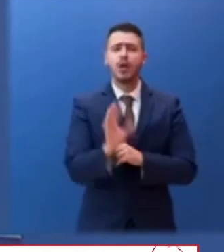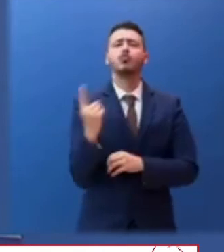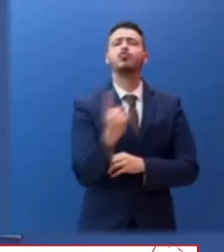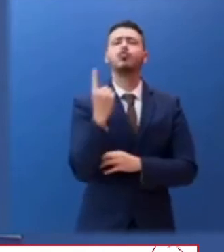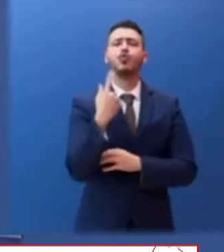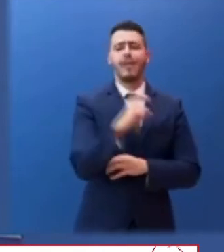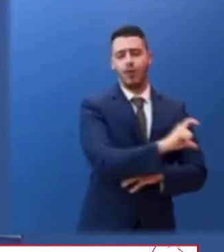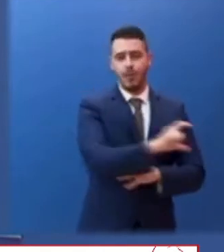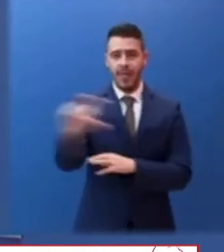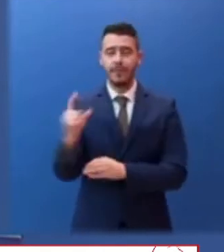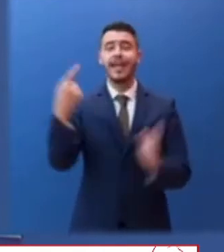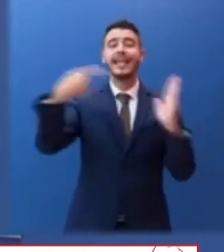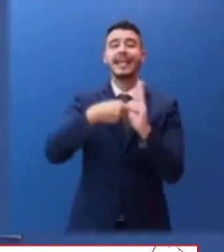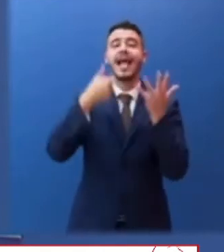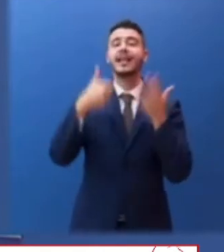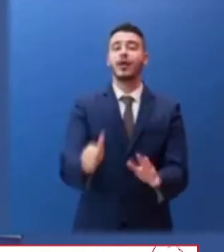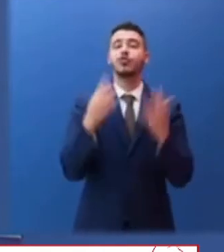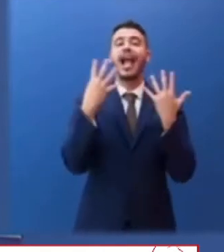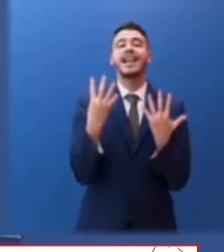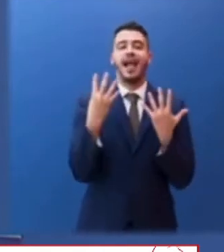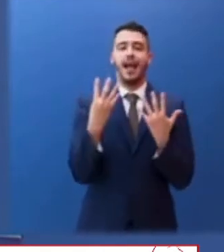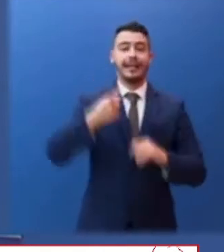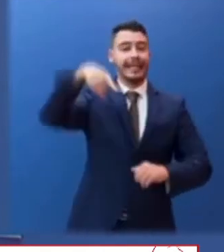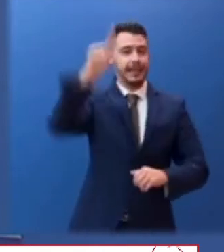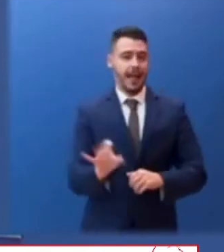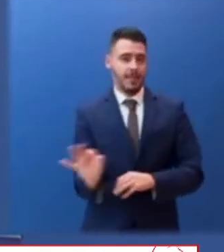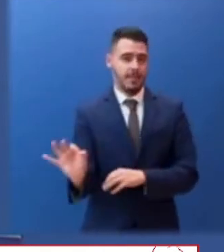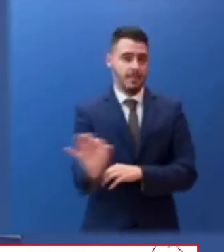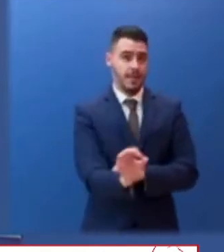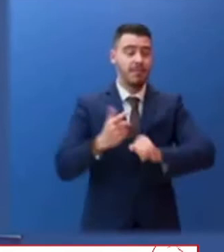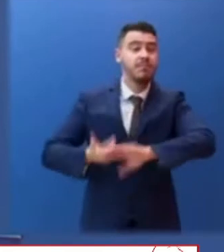βάση σε 1.609 κρούσματα, έναντι